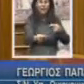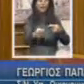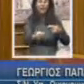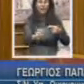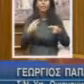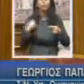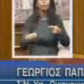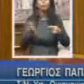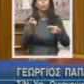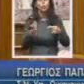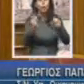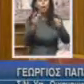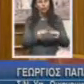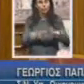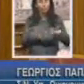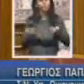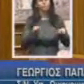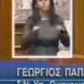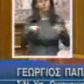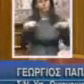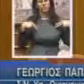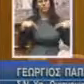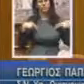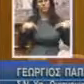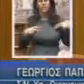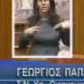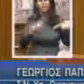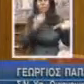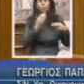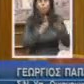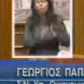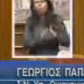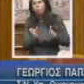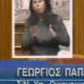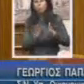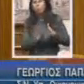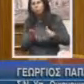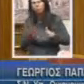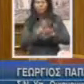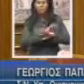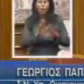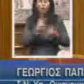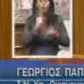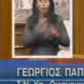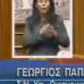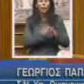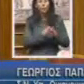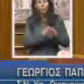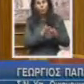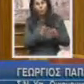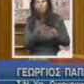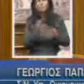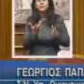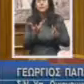της εφαρμογής πολιτικής κυβέρνησης. Δεν υπάρχει περιθώριο για αποκλίσεις. Η μόνη απόκληση που μπορούμε να επιτρέψουμε στον εαυτό μας